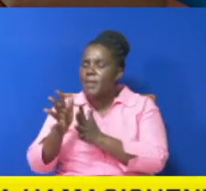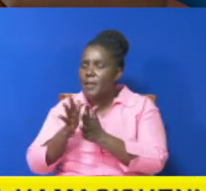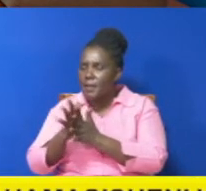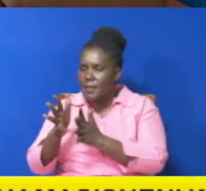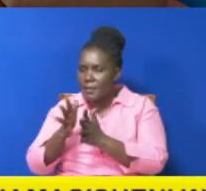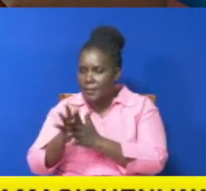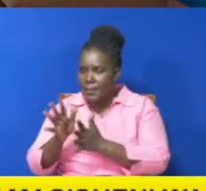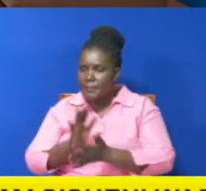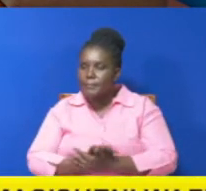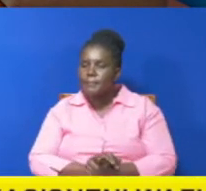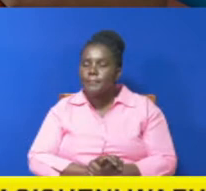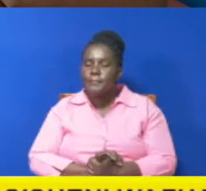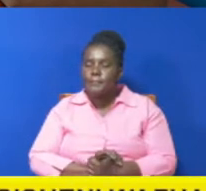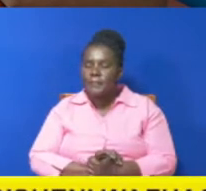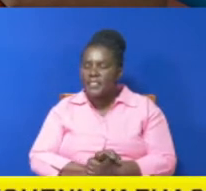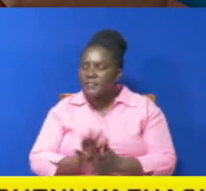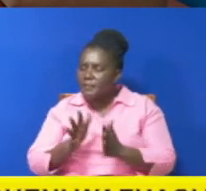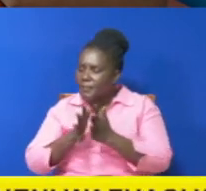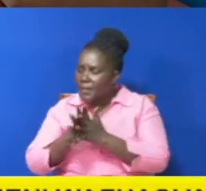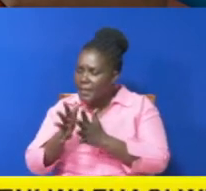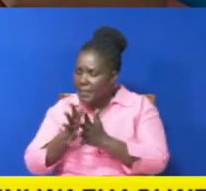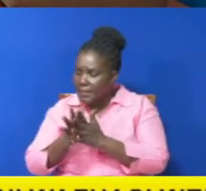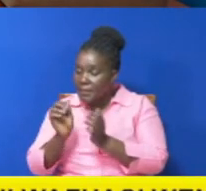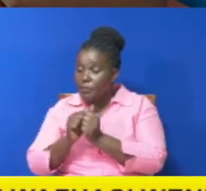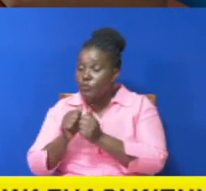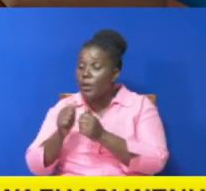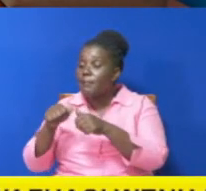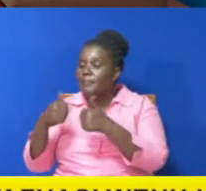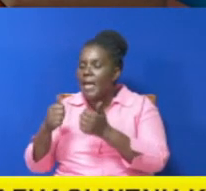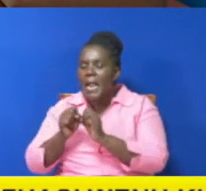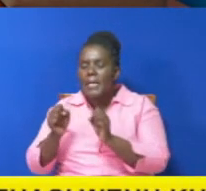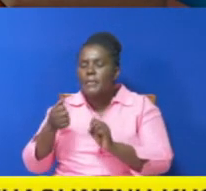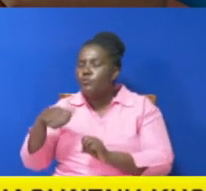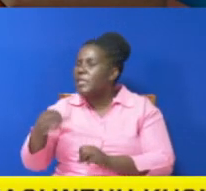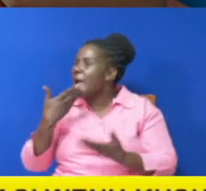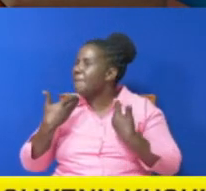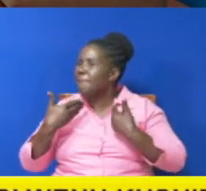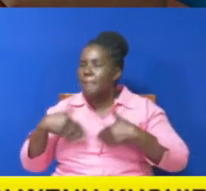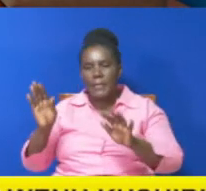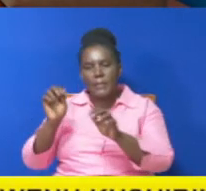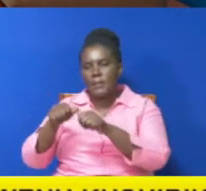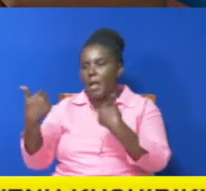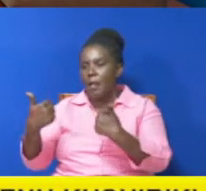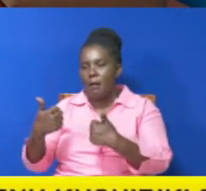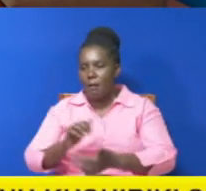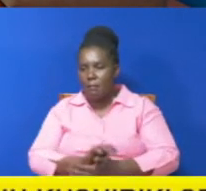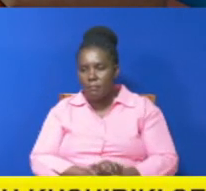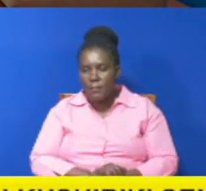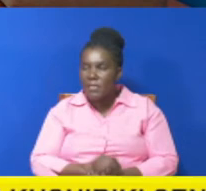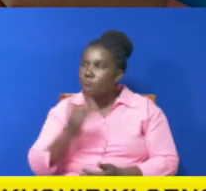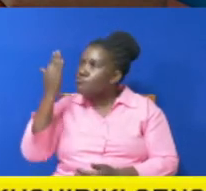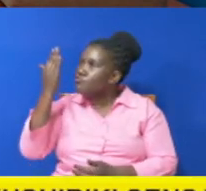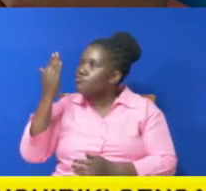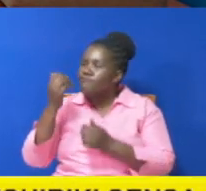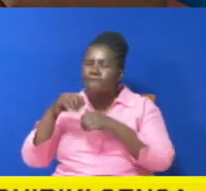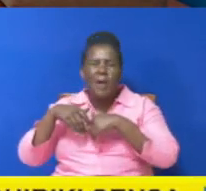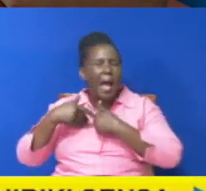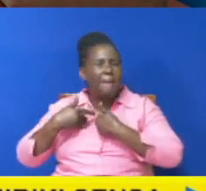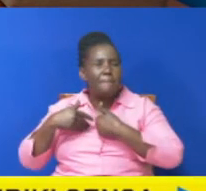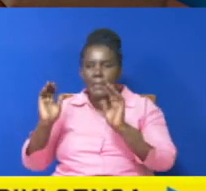kila mmoja na imani yake imetajwa, lakini Mungu haimpendezi. Je, kuna uwezekano